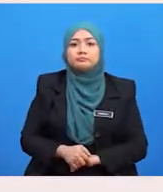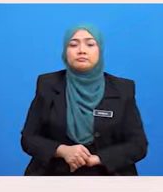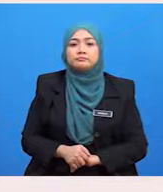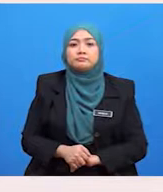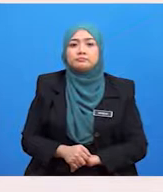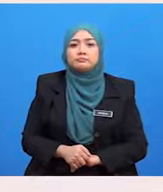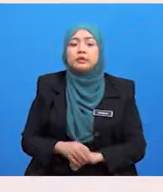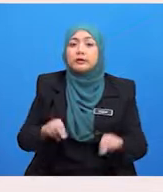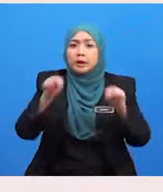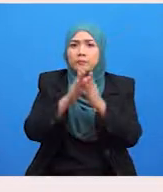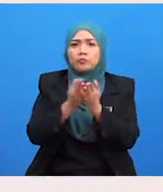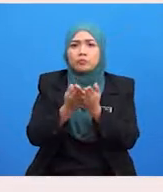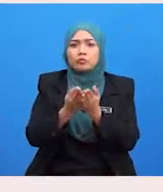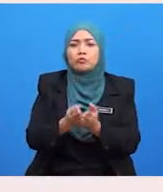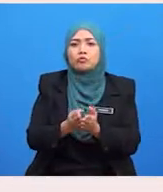RM13,650. Nilai buku ialah